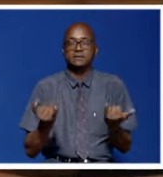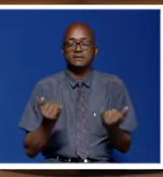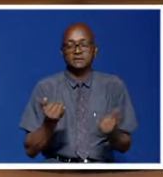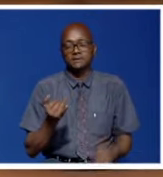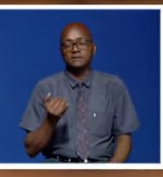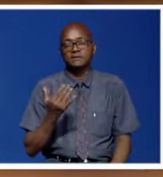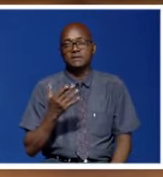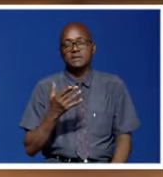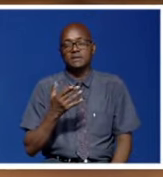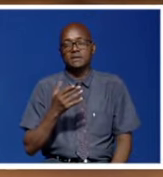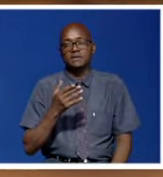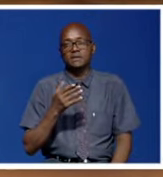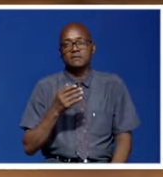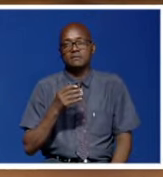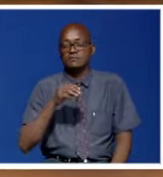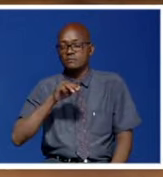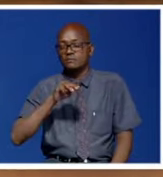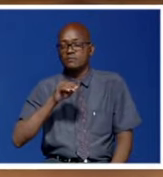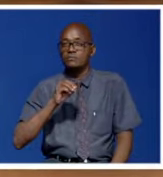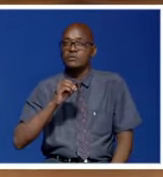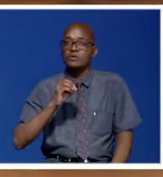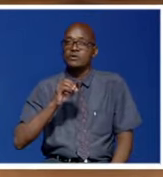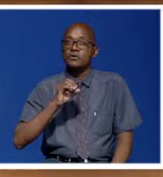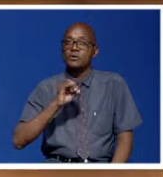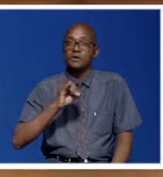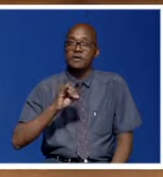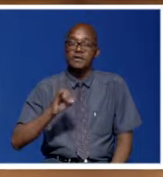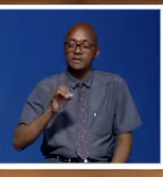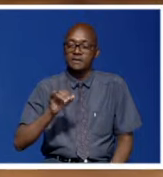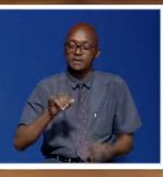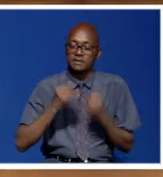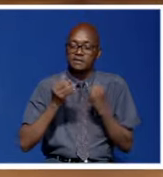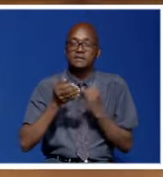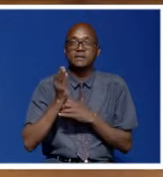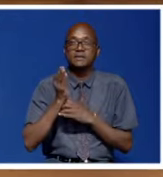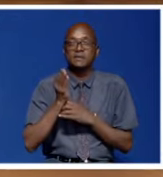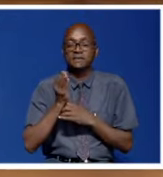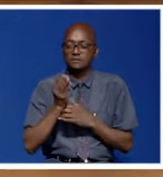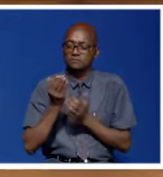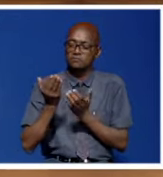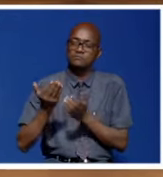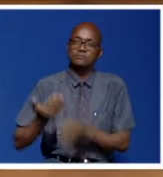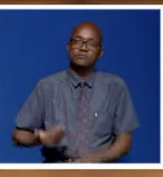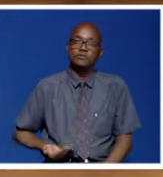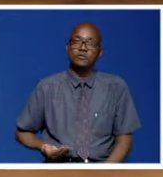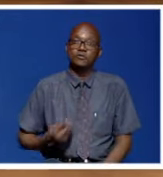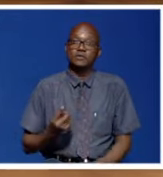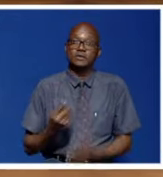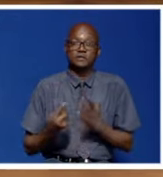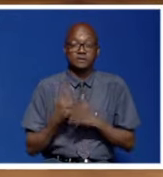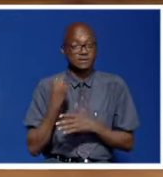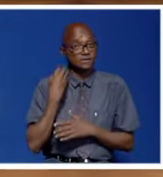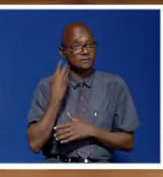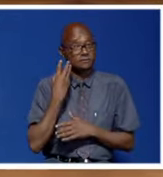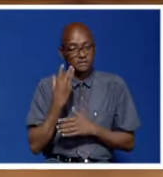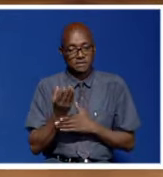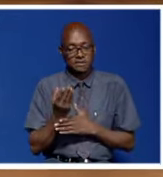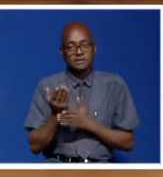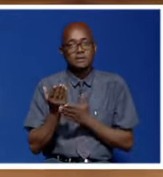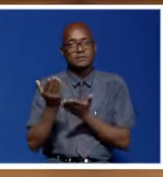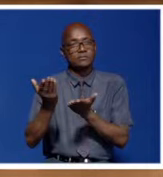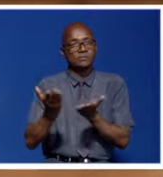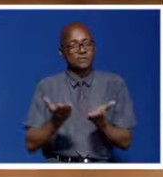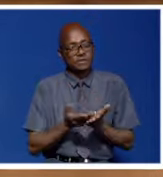serikali. Sisi hapa mgonjwa akiwa na changamoto yoyote tunampokea, alafu tunampeleka kwenye ofisi ya ustawi wa